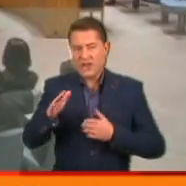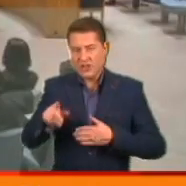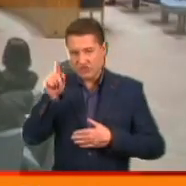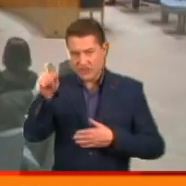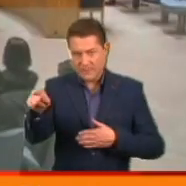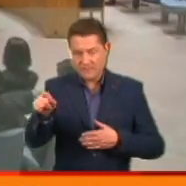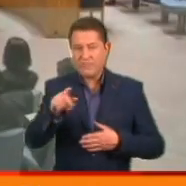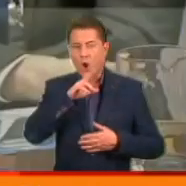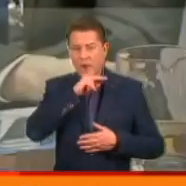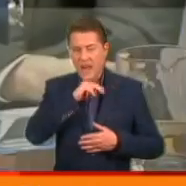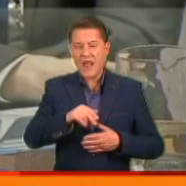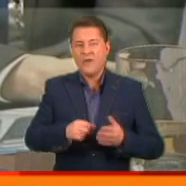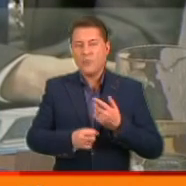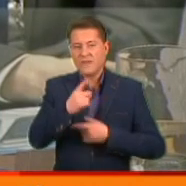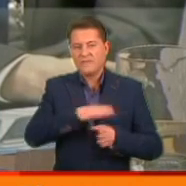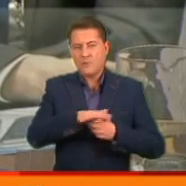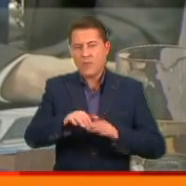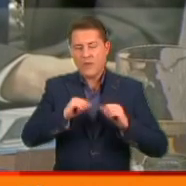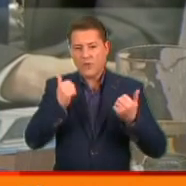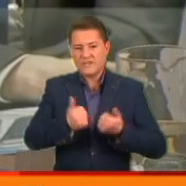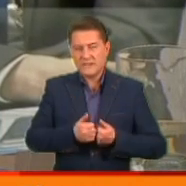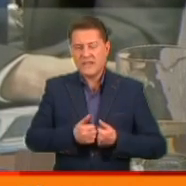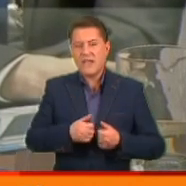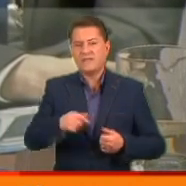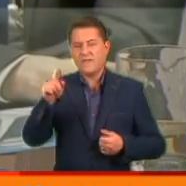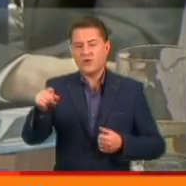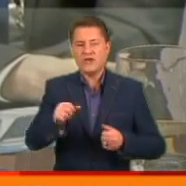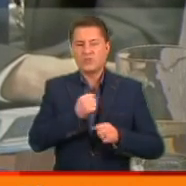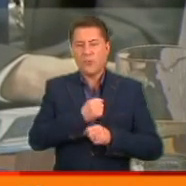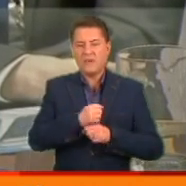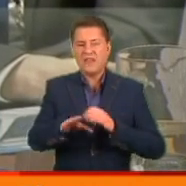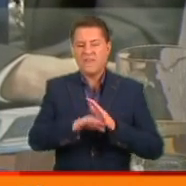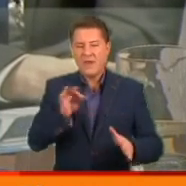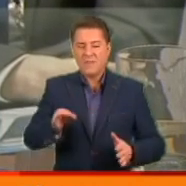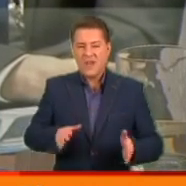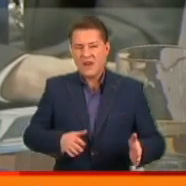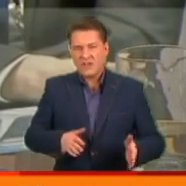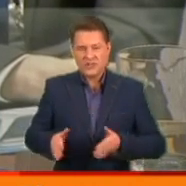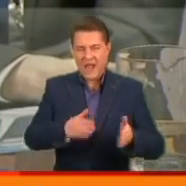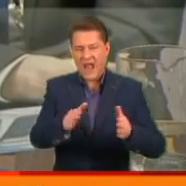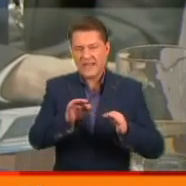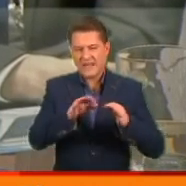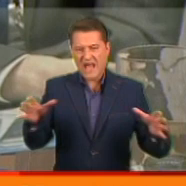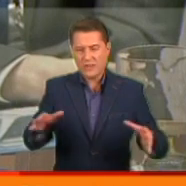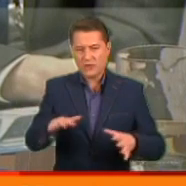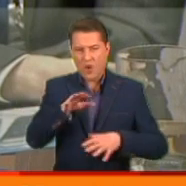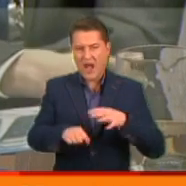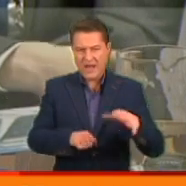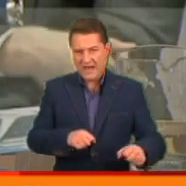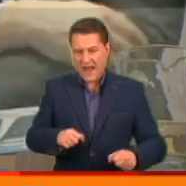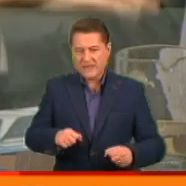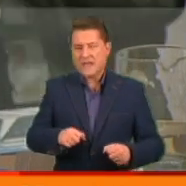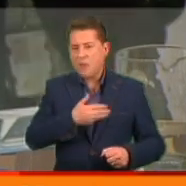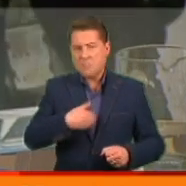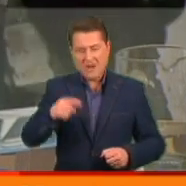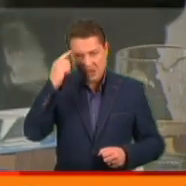Іна опинився в повній ізоляції. Диктатор Північної Кореї зробив вибір. Він обрав шлях ядерної агресії. Ми ніколи не прагнули